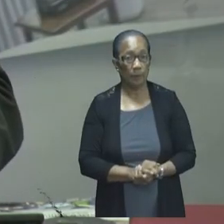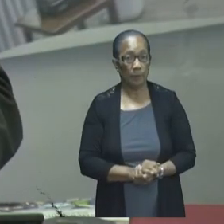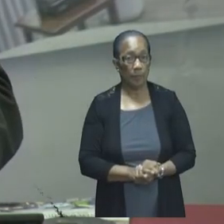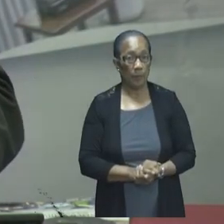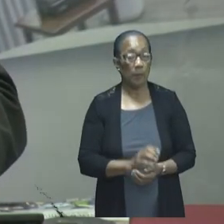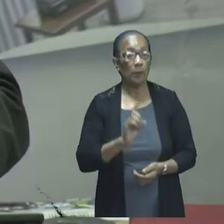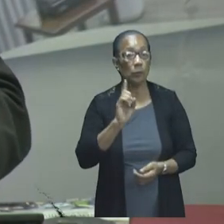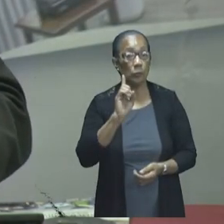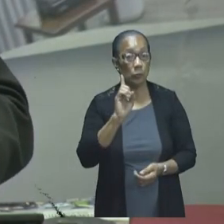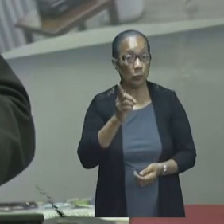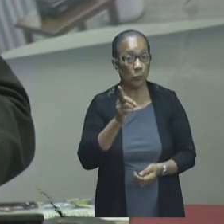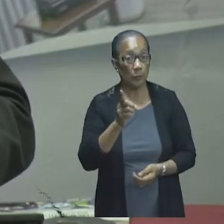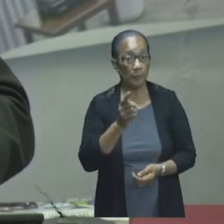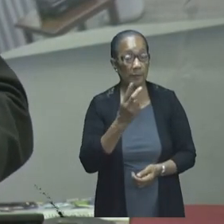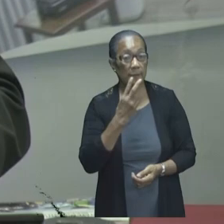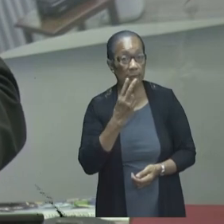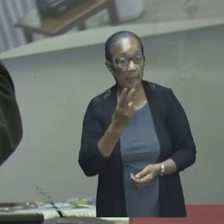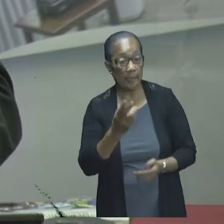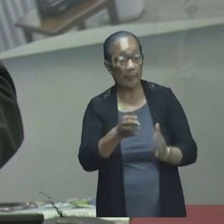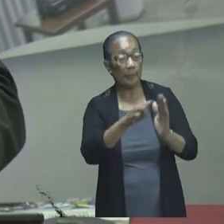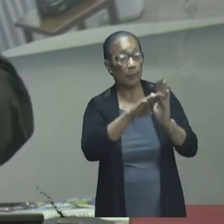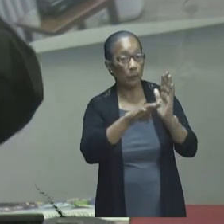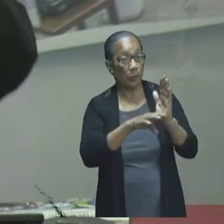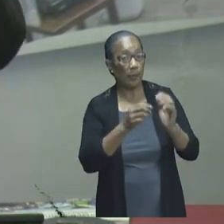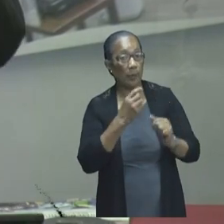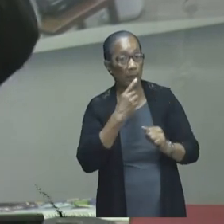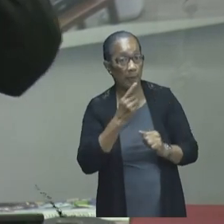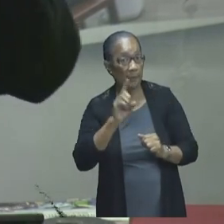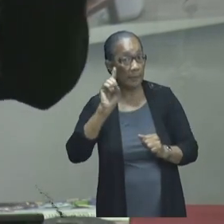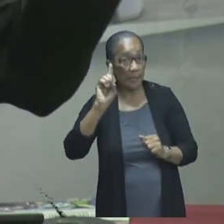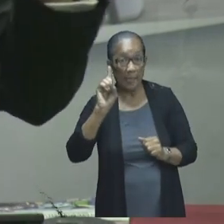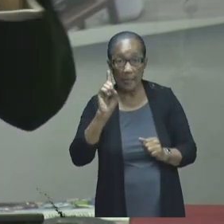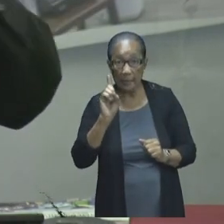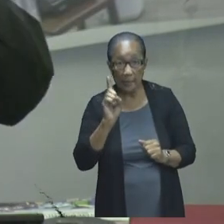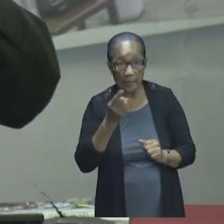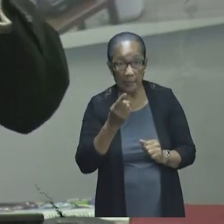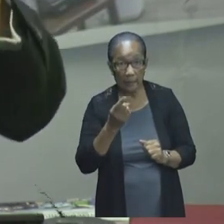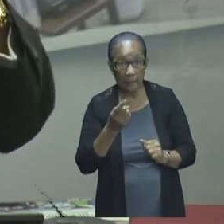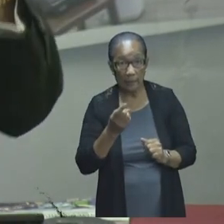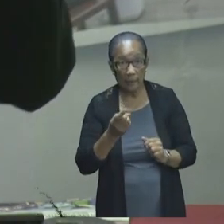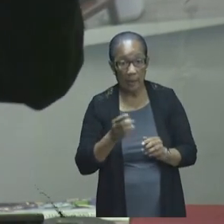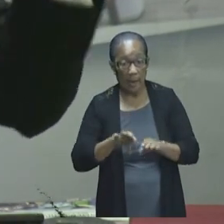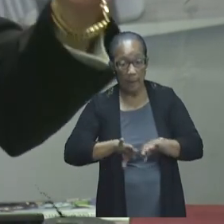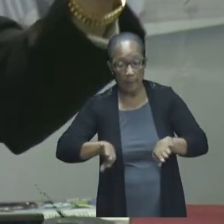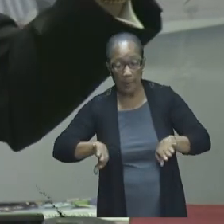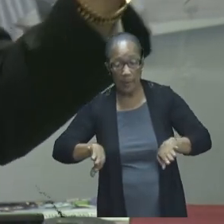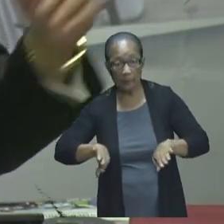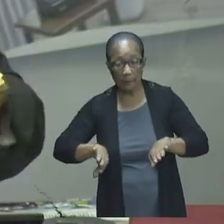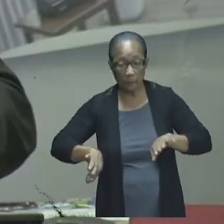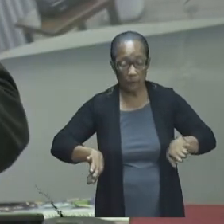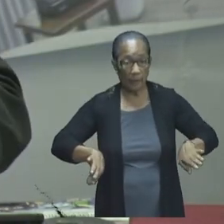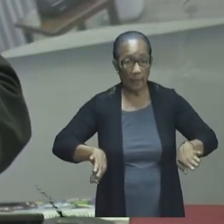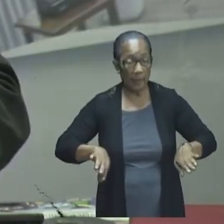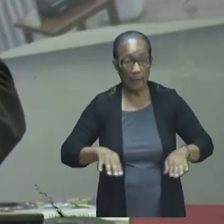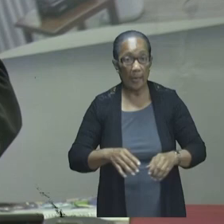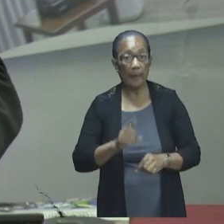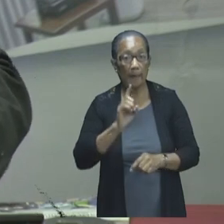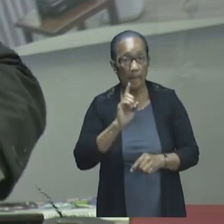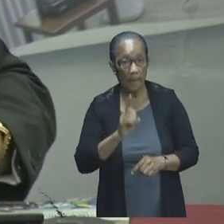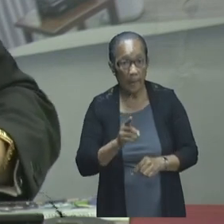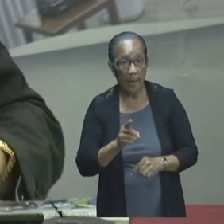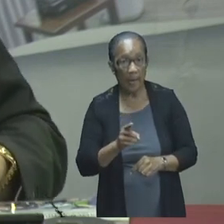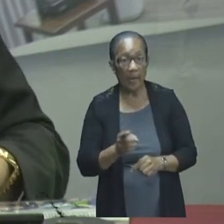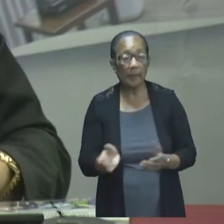zo moet je zien dat het een programma is niet separaat van elkaar niet afzonderlijk van elkaar mag